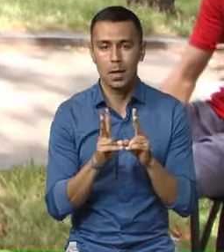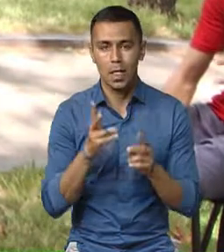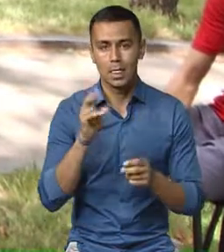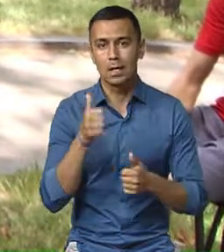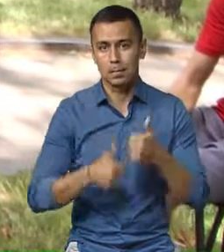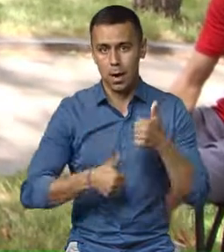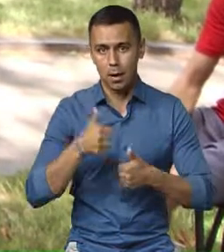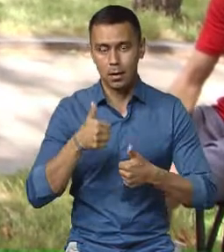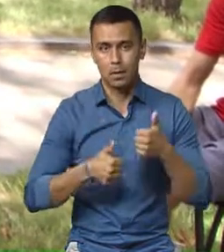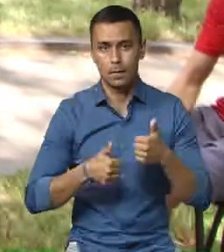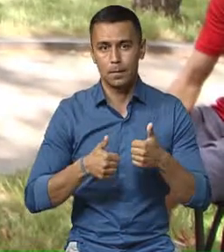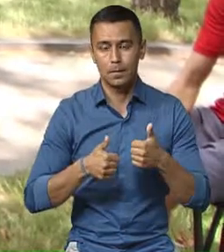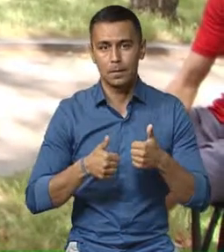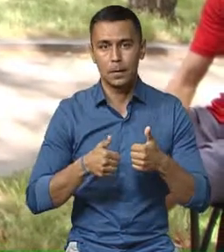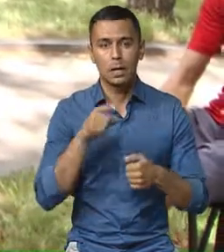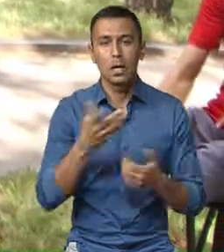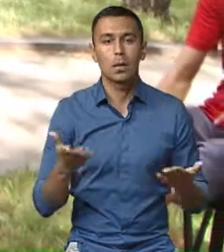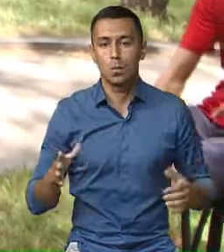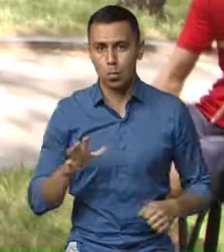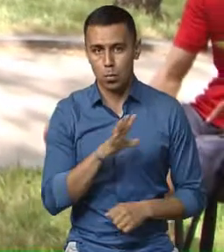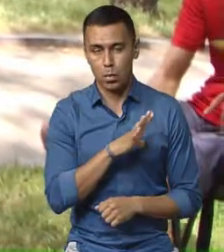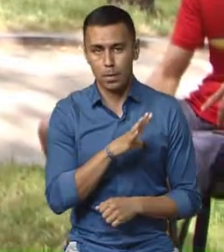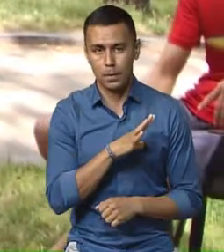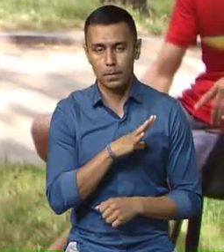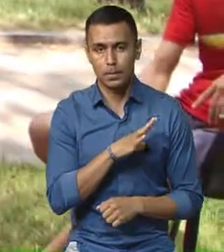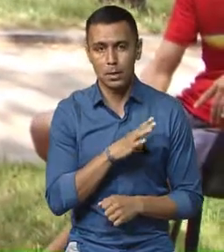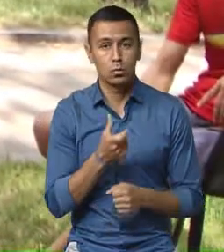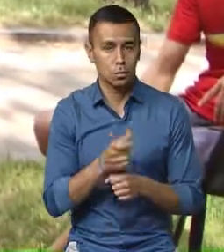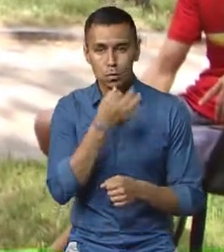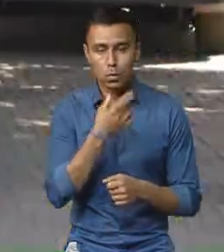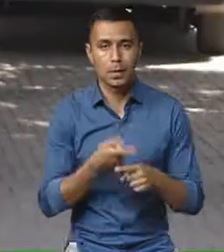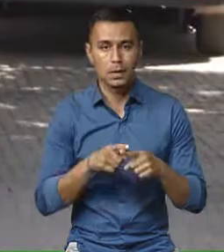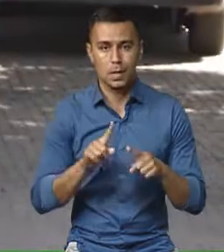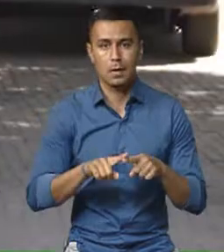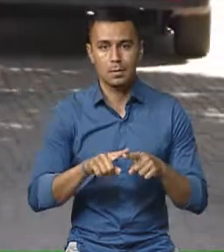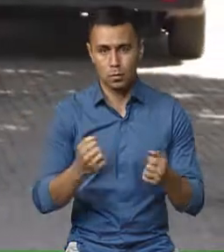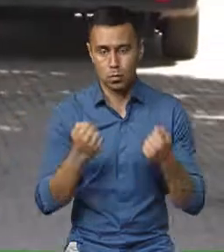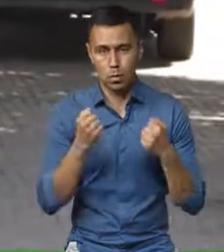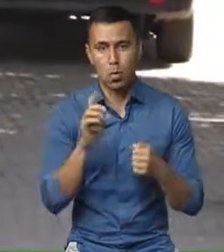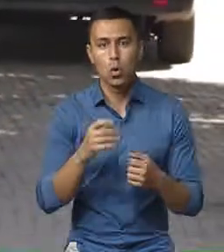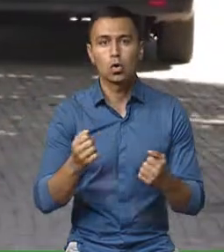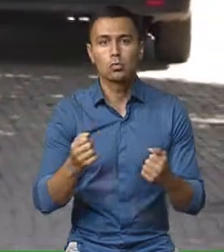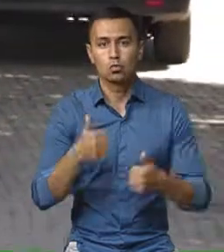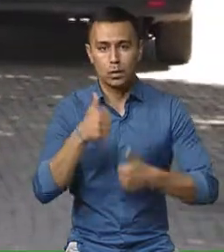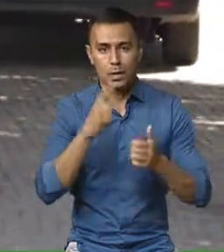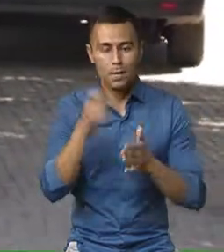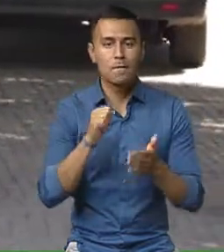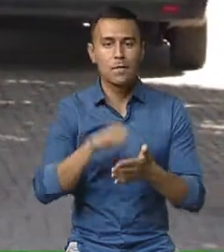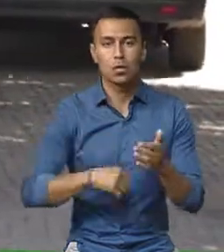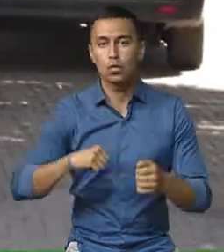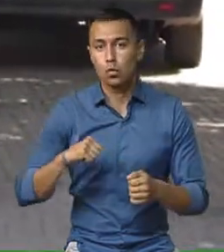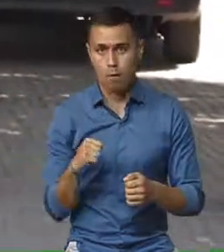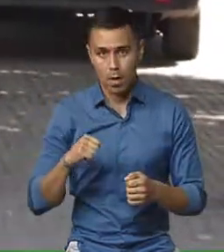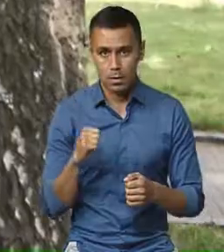змаганнях, на тих, які були. Та, ну, дуже подобається цей вид спорту. Про турнір дізнався від товариша, каже мешканець